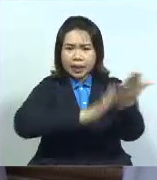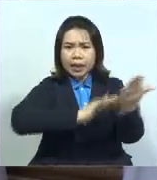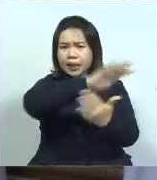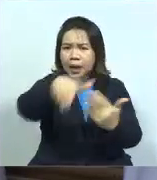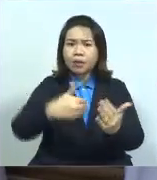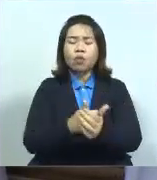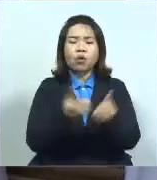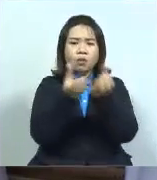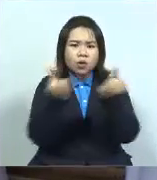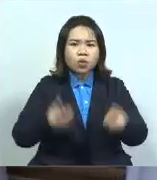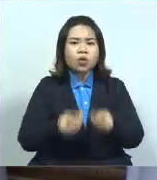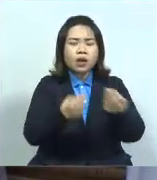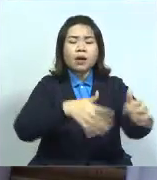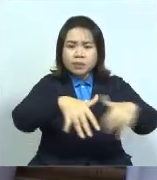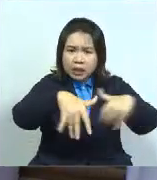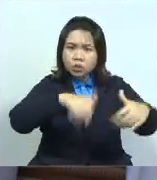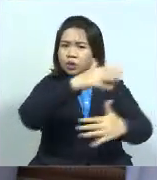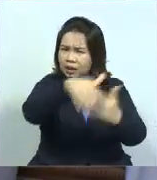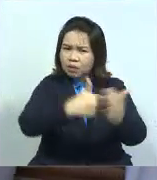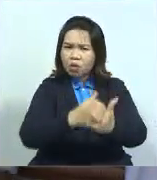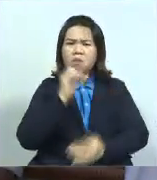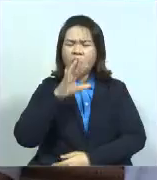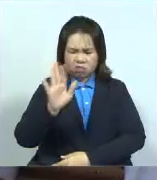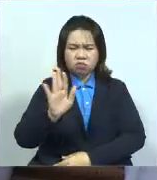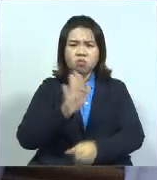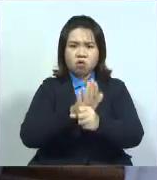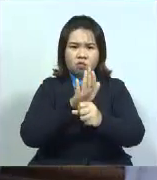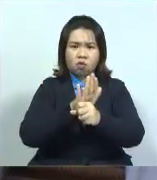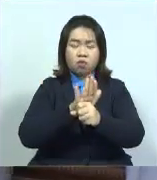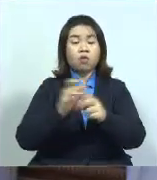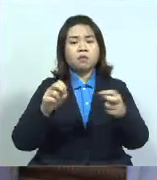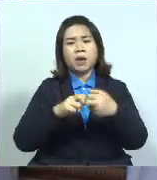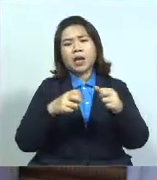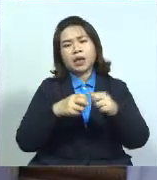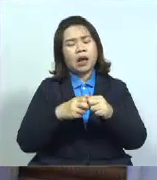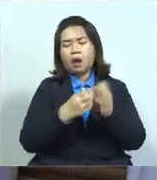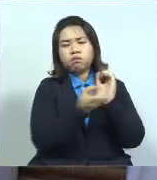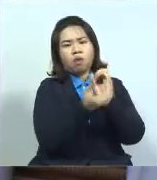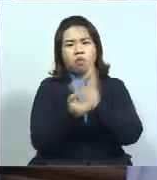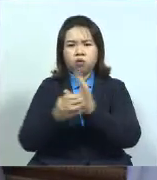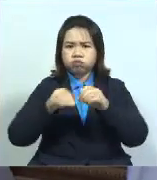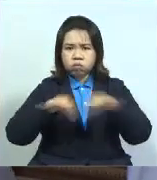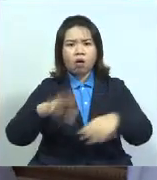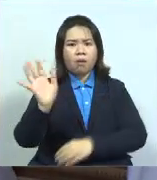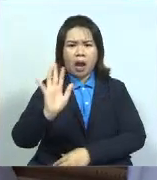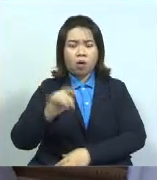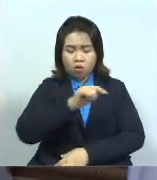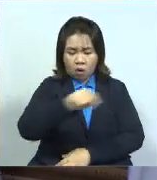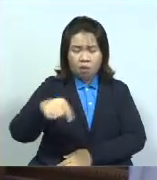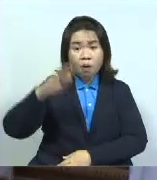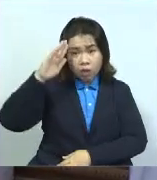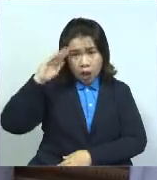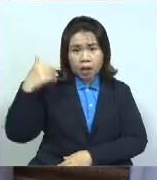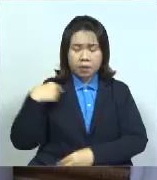รมนูญก็เพื่อประชาชนทั้งประเทศผมว่าเรื่องนี้จบดีกว่านะอย่าให้มันบานปลายไปเลยนะแล้วหลายคนก็เป็นทหารอยู่ตรงนั้นด้ว